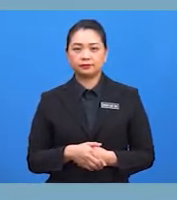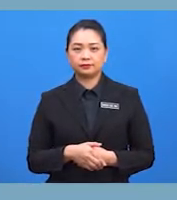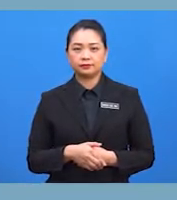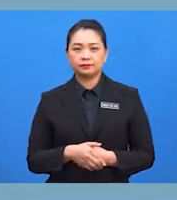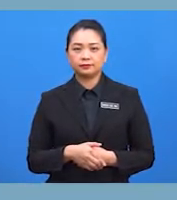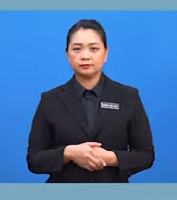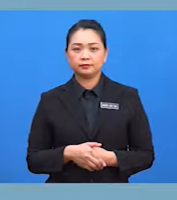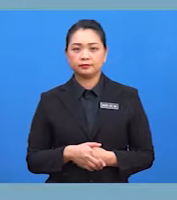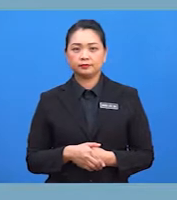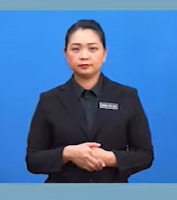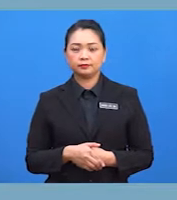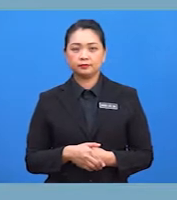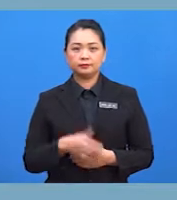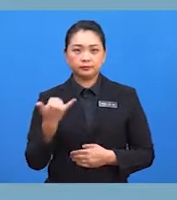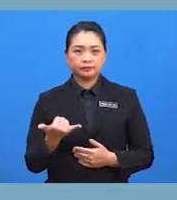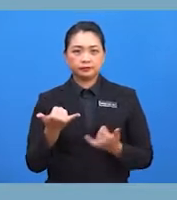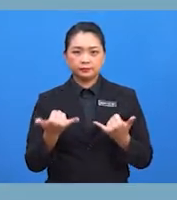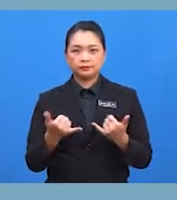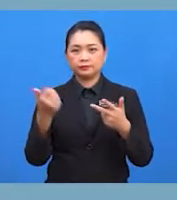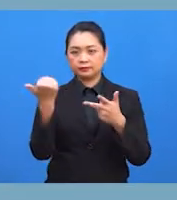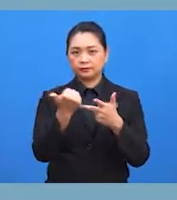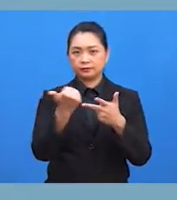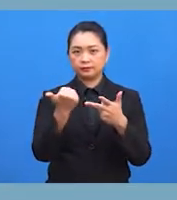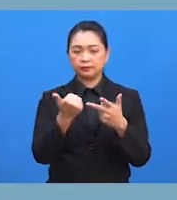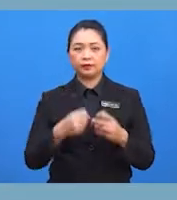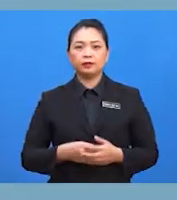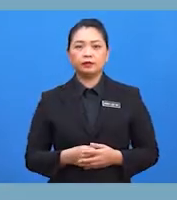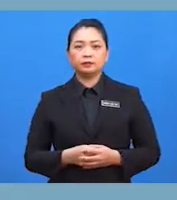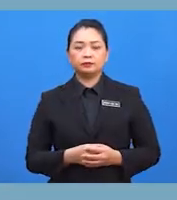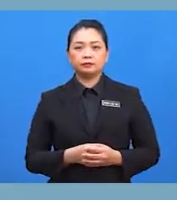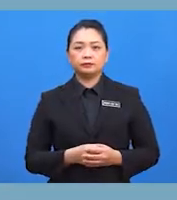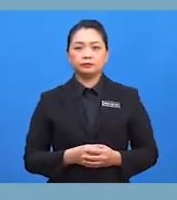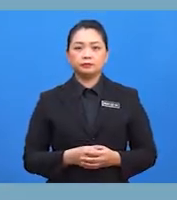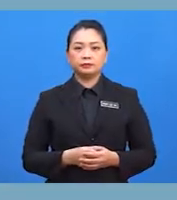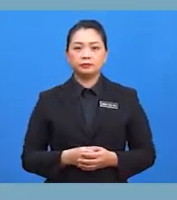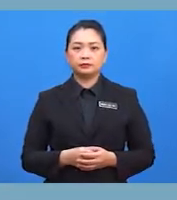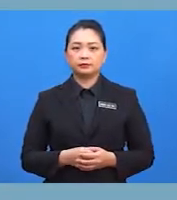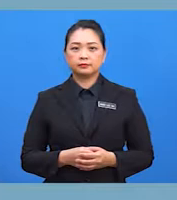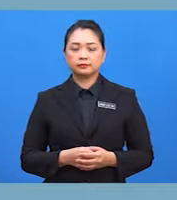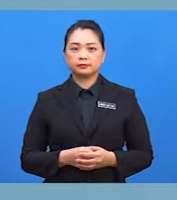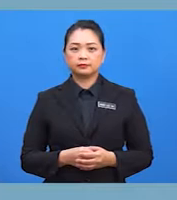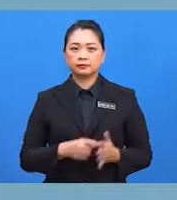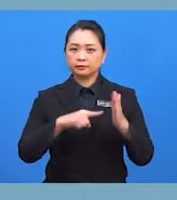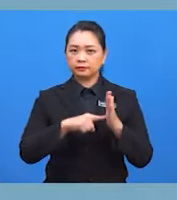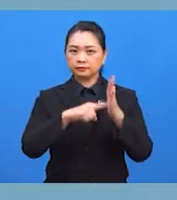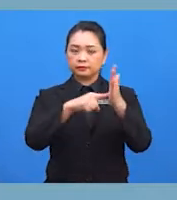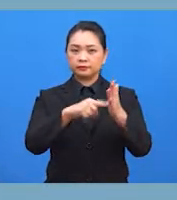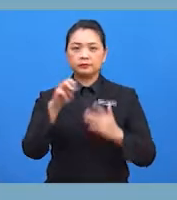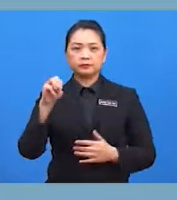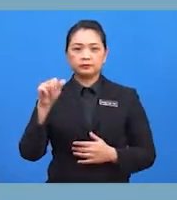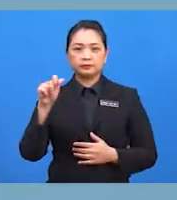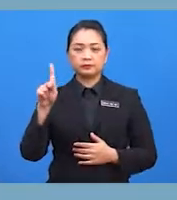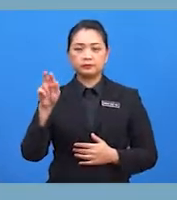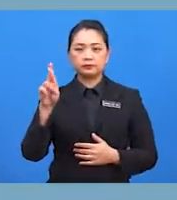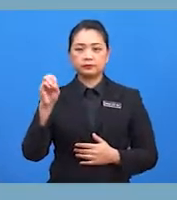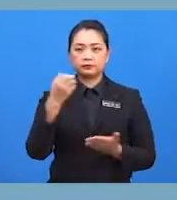KNK. Kita beralih kepada soalan ketiga. Soalan ketiga berbunyi, petunjuk